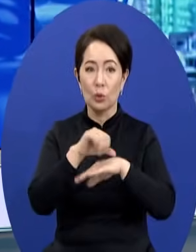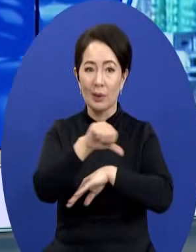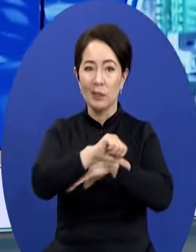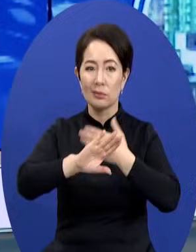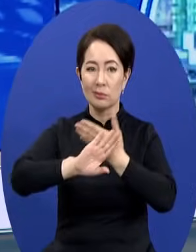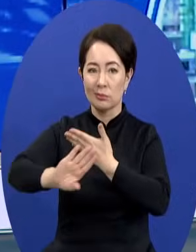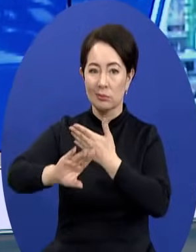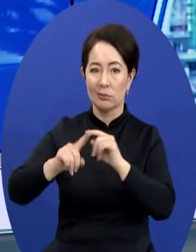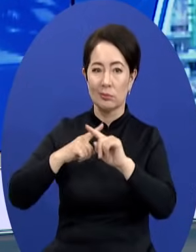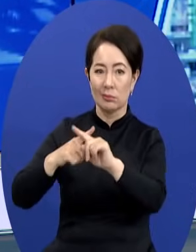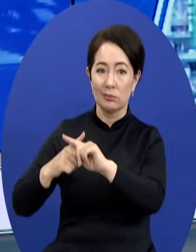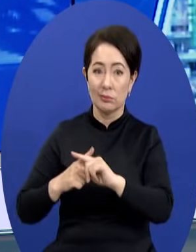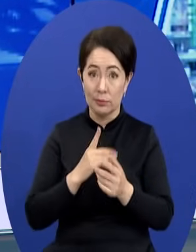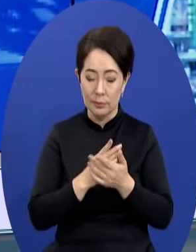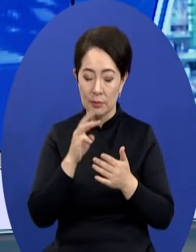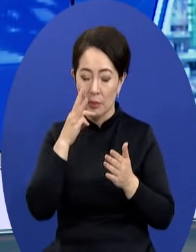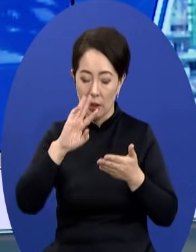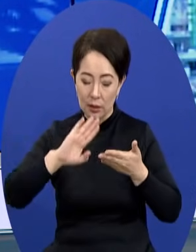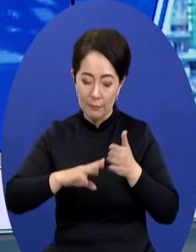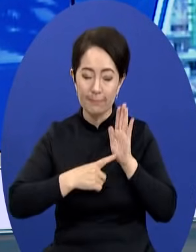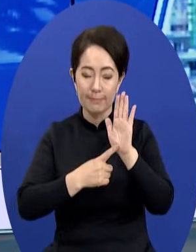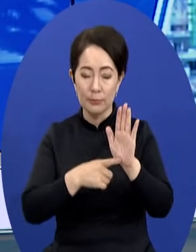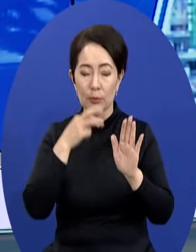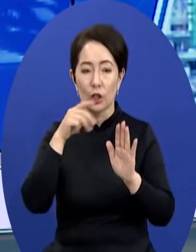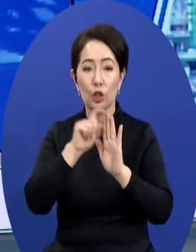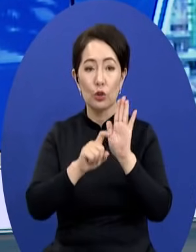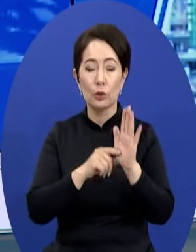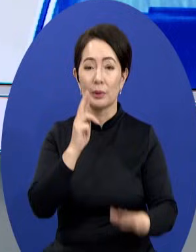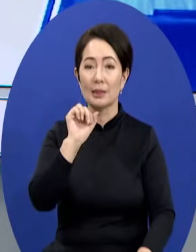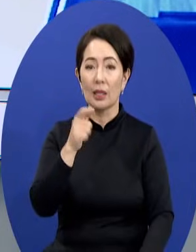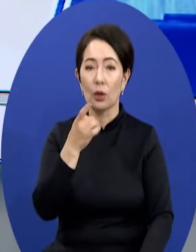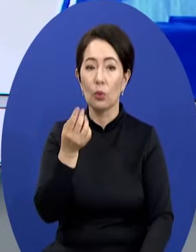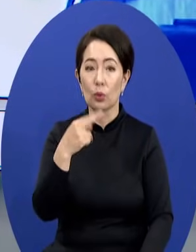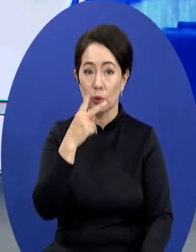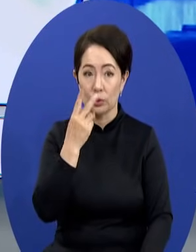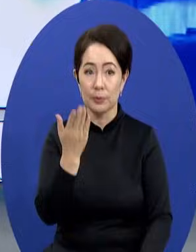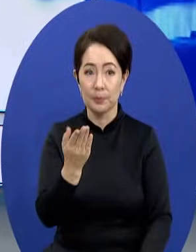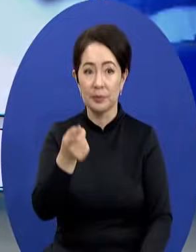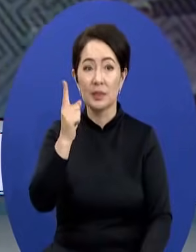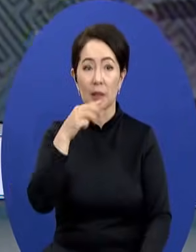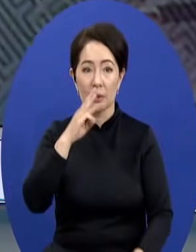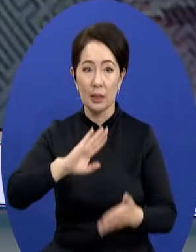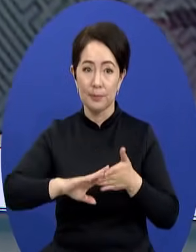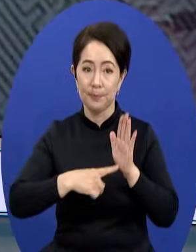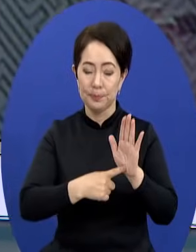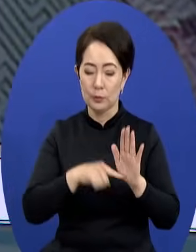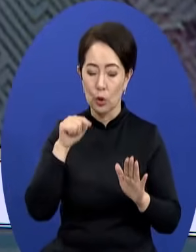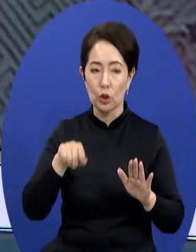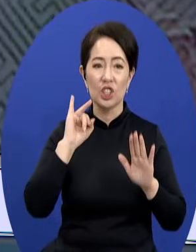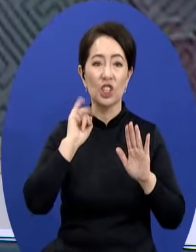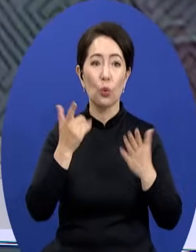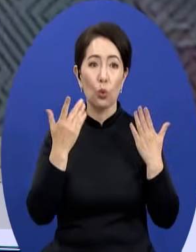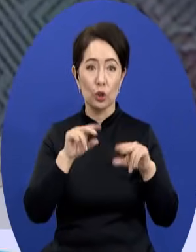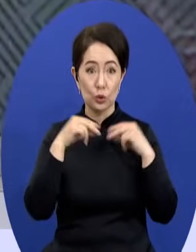байна. Эдгээр болон бусад мэдээний дэлгэрэнгүй тавхан өнөөдөр цагийн хурдээс хүлээж үзээрэй. Эхний мэдээ танилцуулъя. Өнөөдөр улсын хурлын